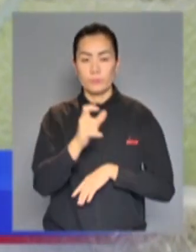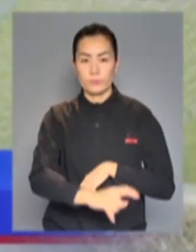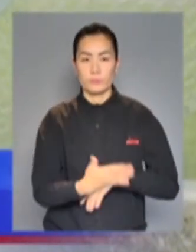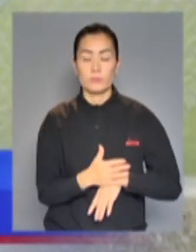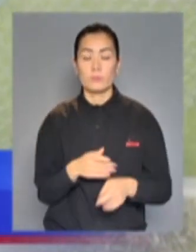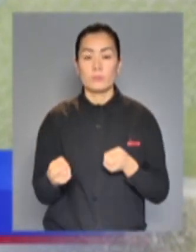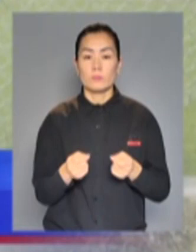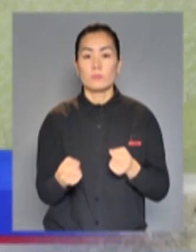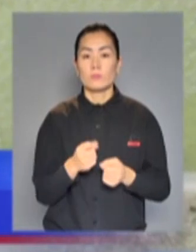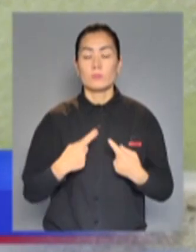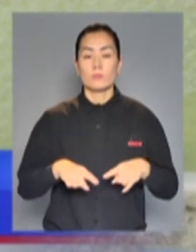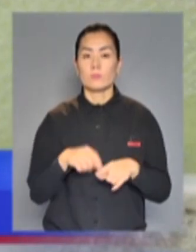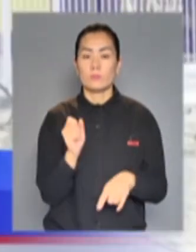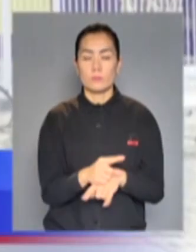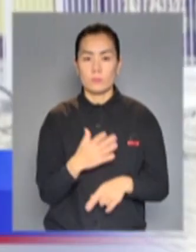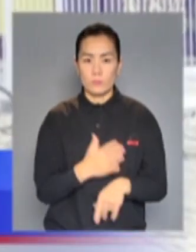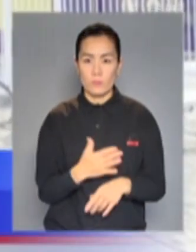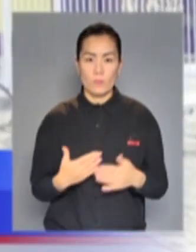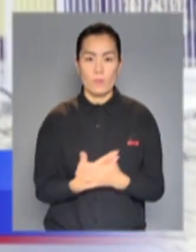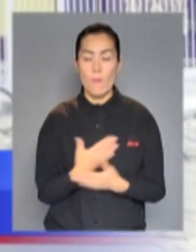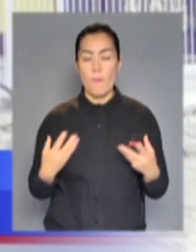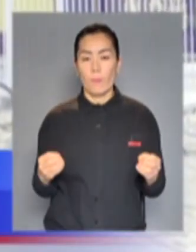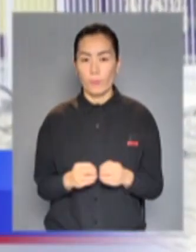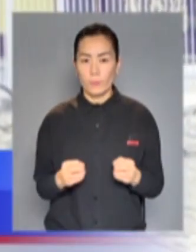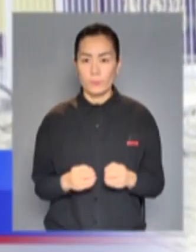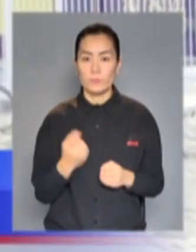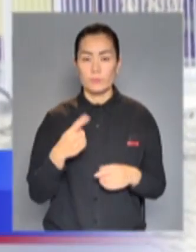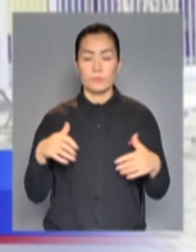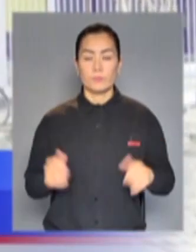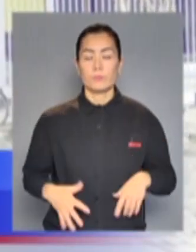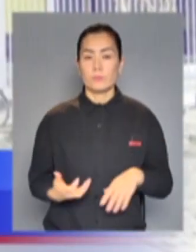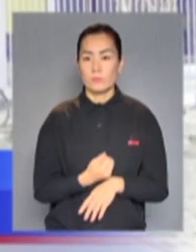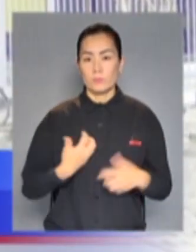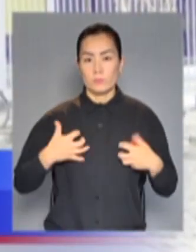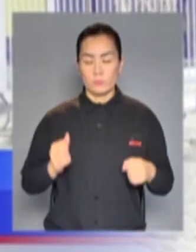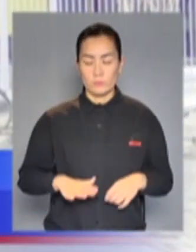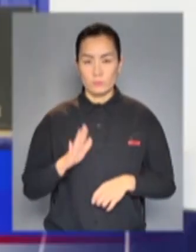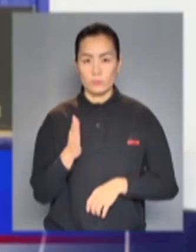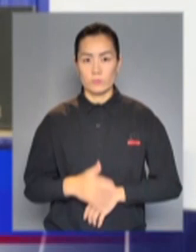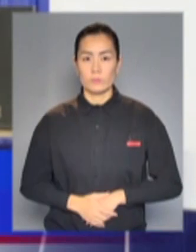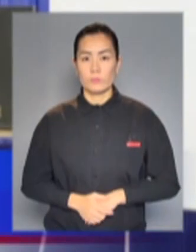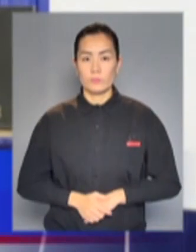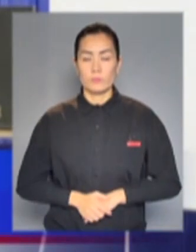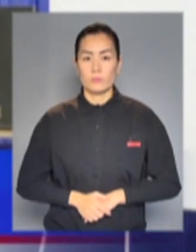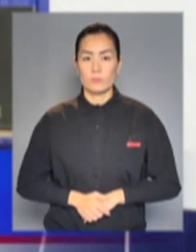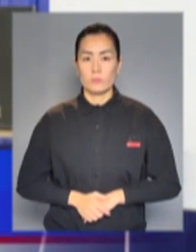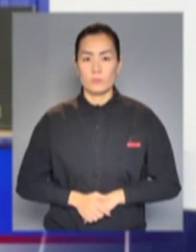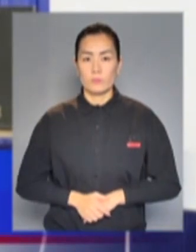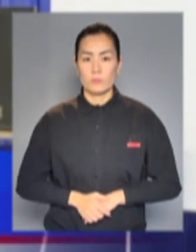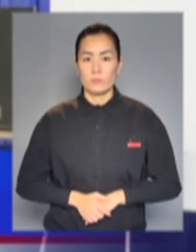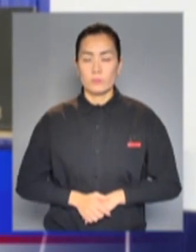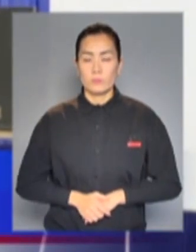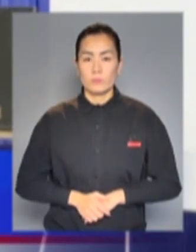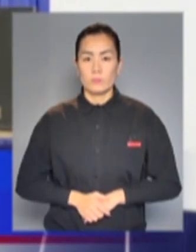қалаулылары атқарушы билік алдына талап қойып, қайткен күнде де бір шешімін алуға күш салатындарын жеткізді. Индер ауданының